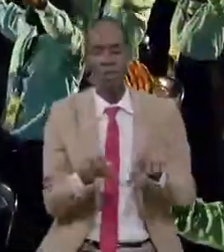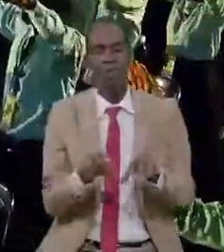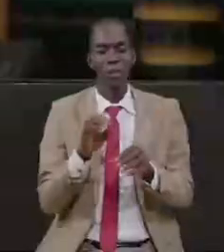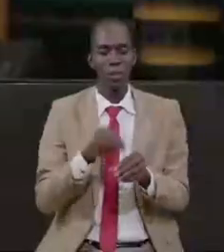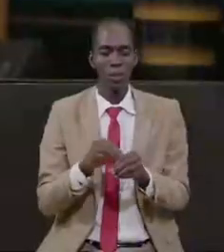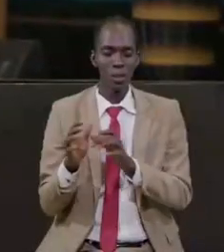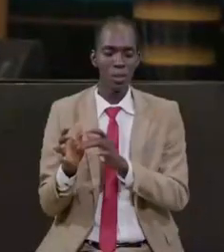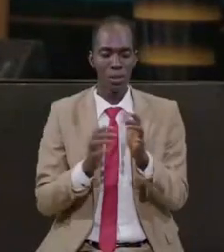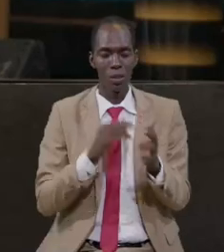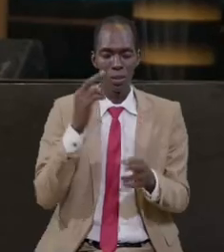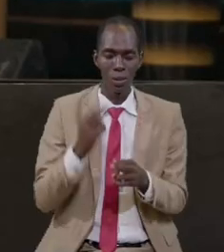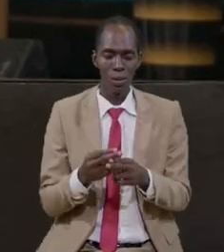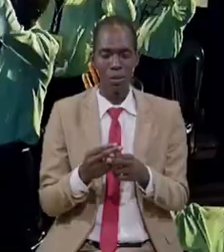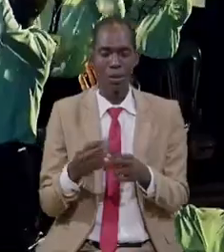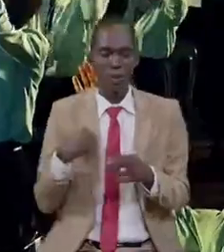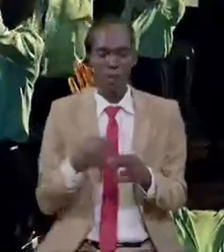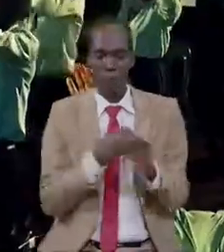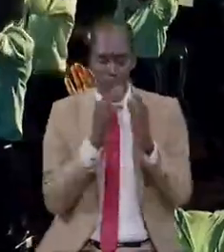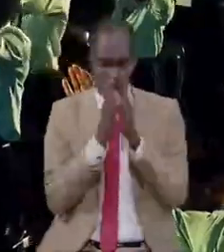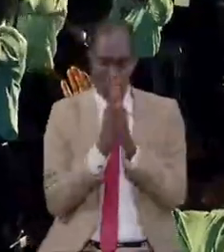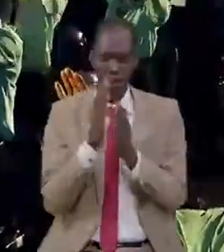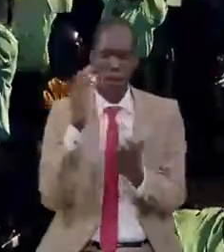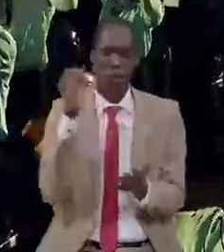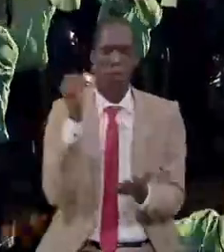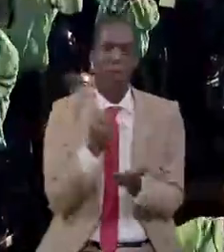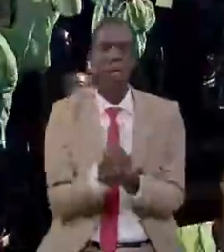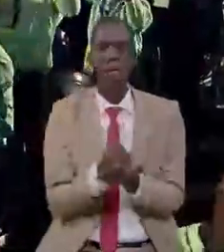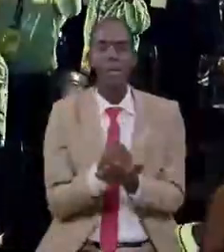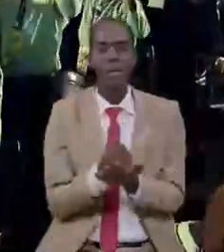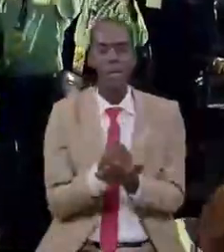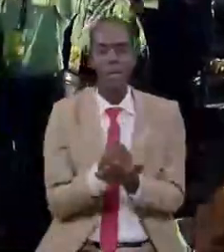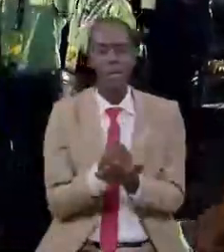Au nom de Jésus, nous prions.